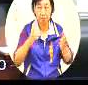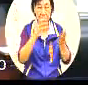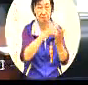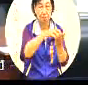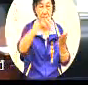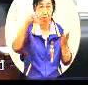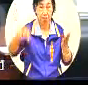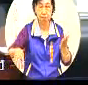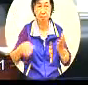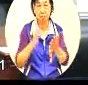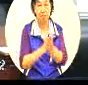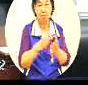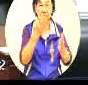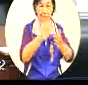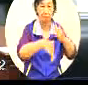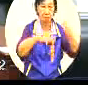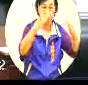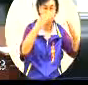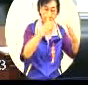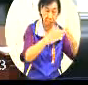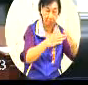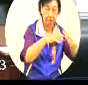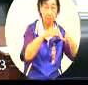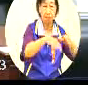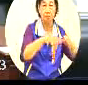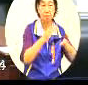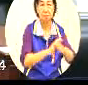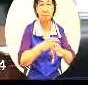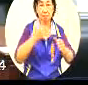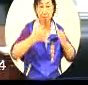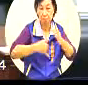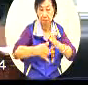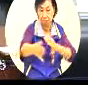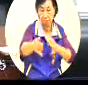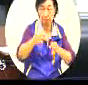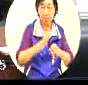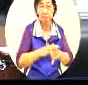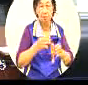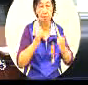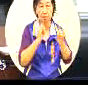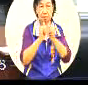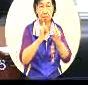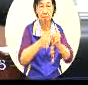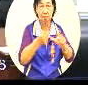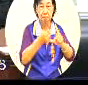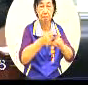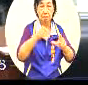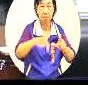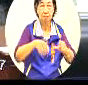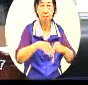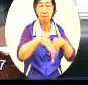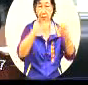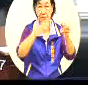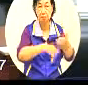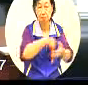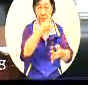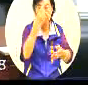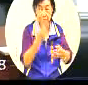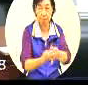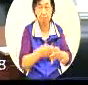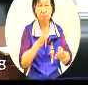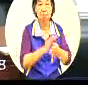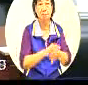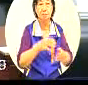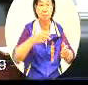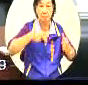从学校一直到所谓的社区当中延伸的整个的通行的路线都会做规划，当然